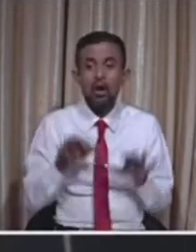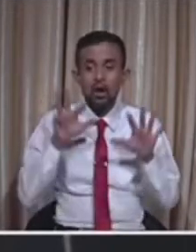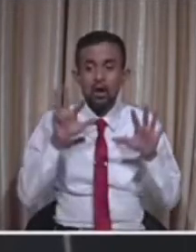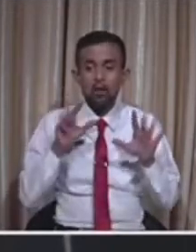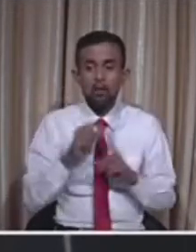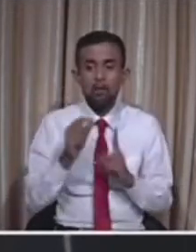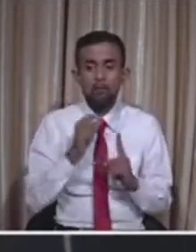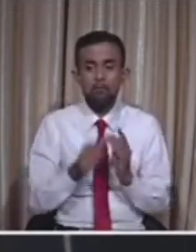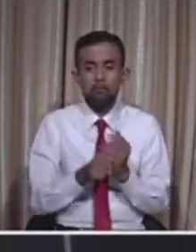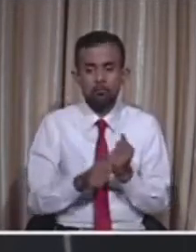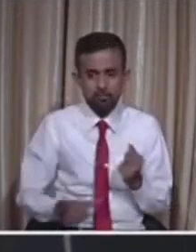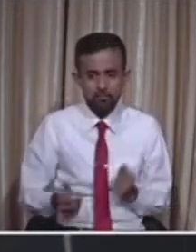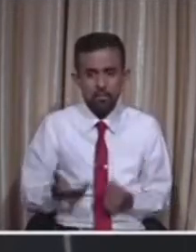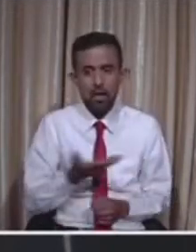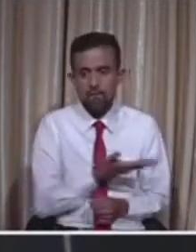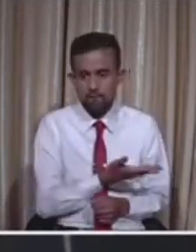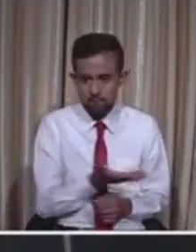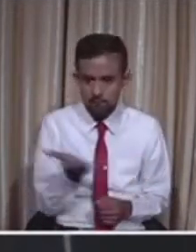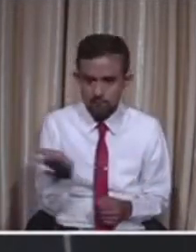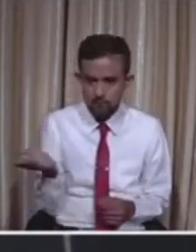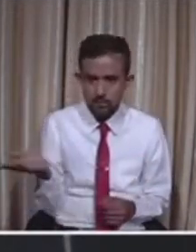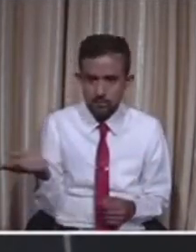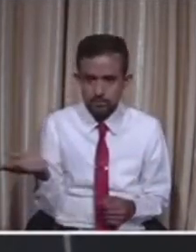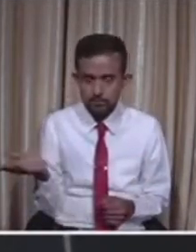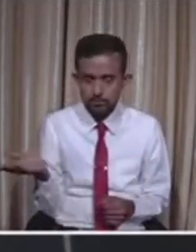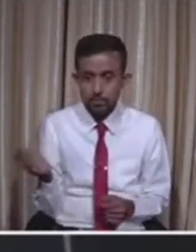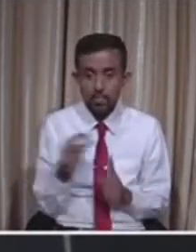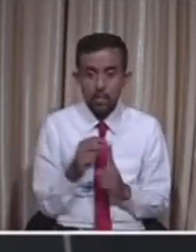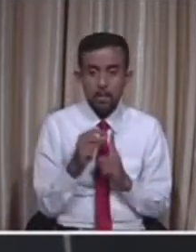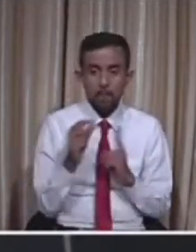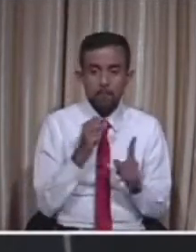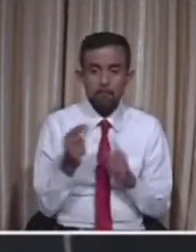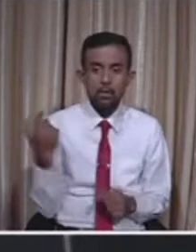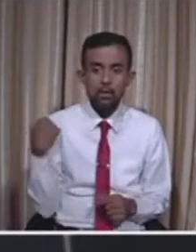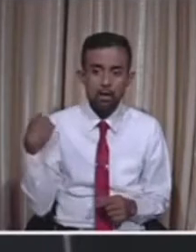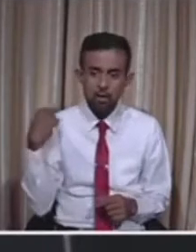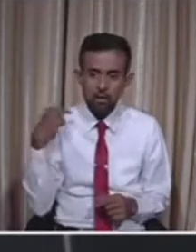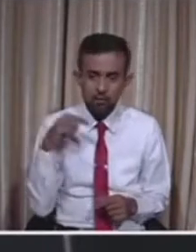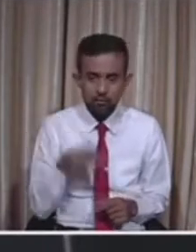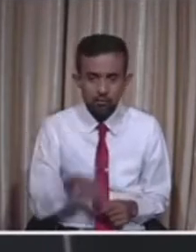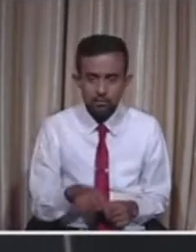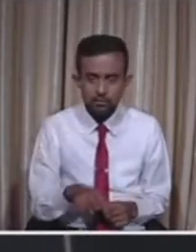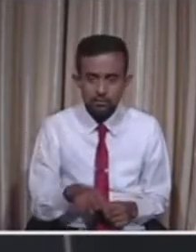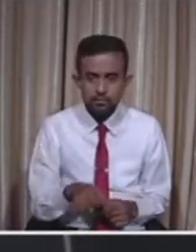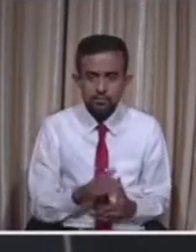පාර්ලිමේන්තුව නියෝජනය කරන්නේ. එහෙම පාර්ලිමේන්තුවකට ඇවිල්ලා